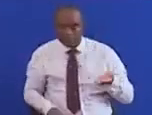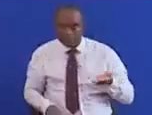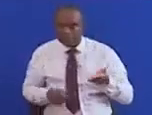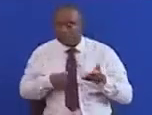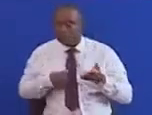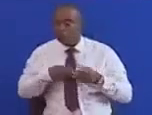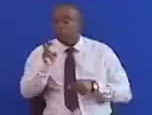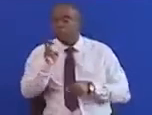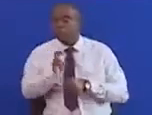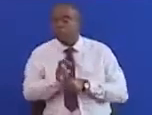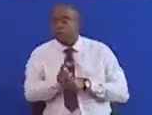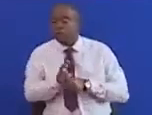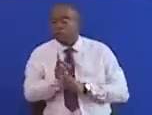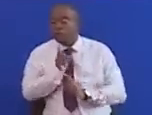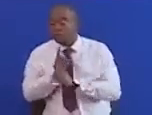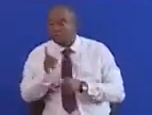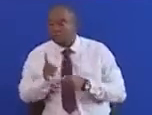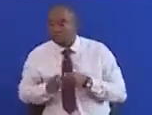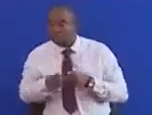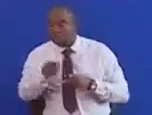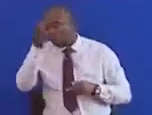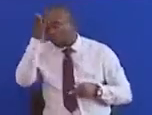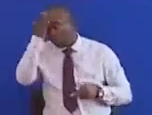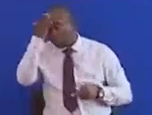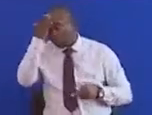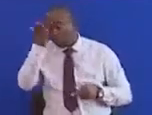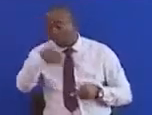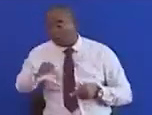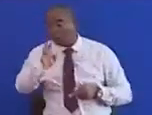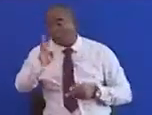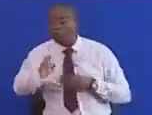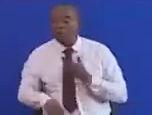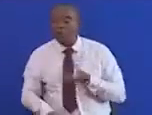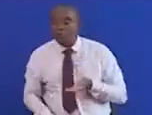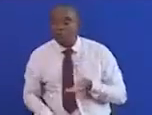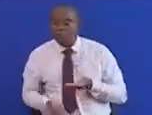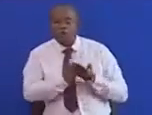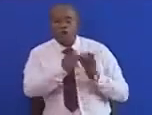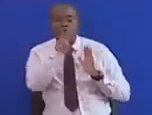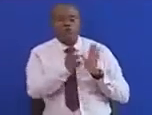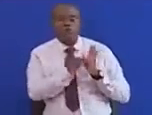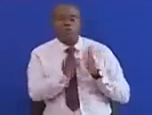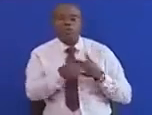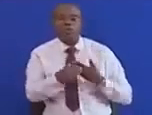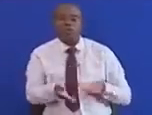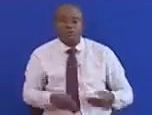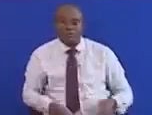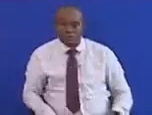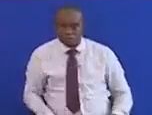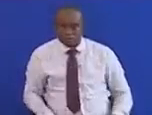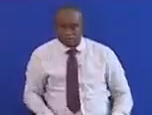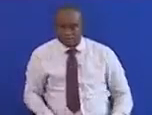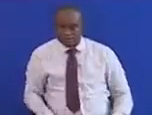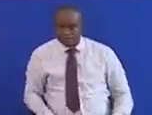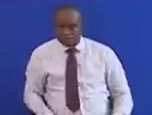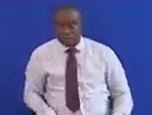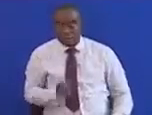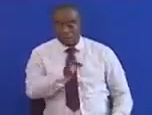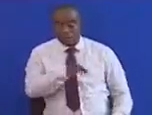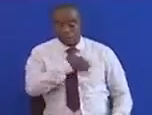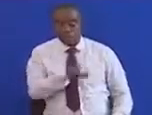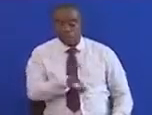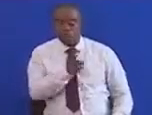wasimamiwe, wafuatiliwe, wajulikane wanapelekwa wapi, kwa utaratibu gani. Asante. Lakini mwenendo wao katika kipindi alichojitolea